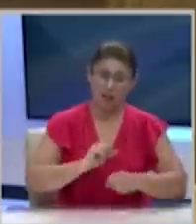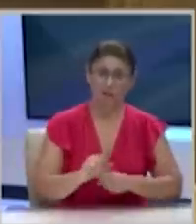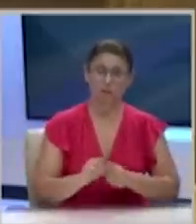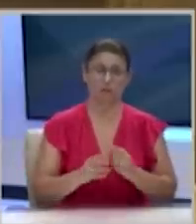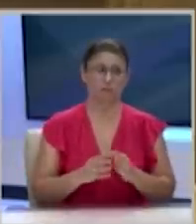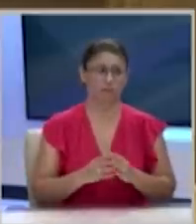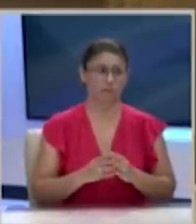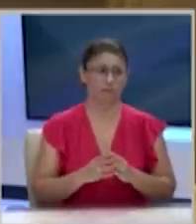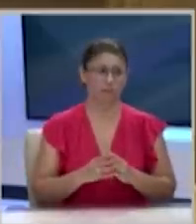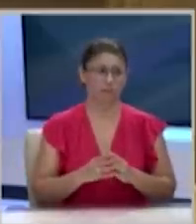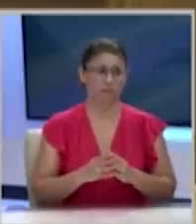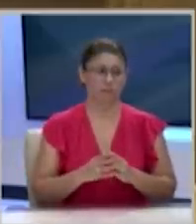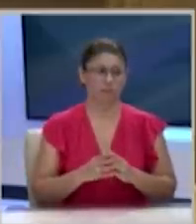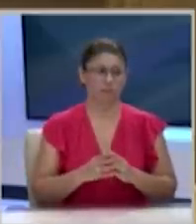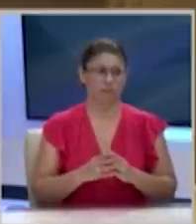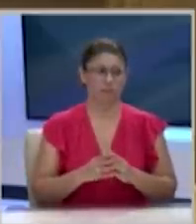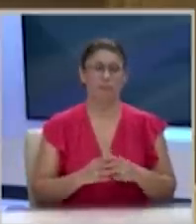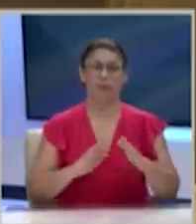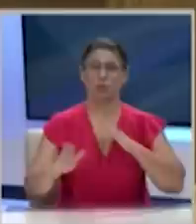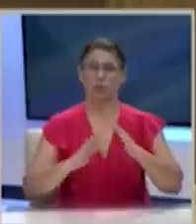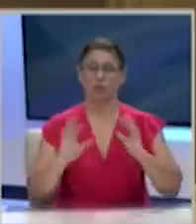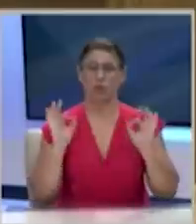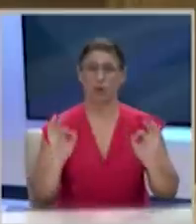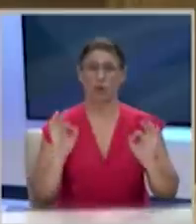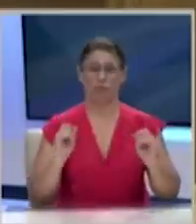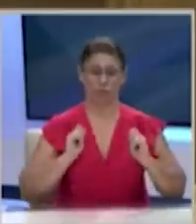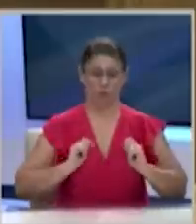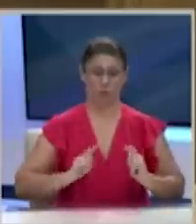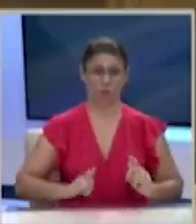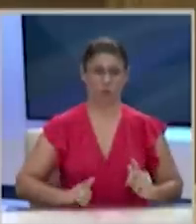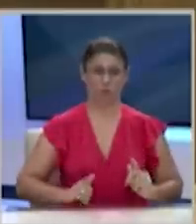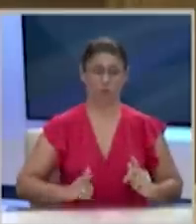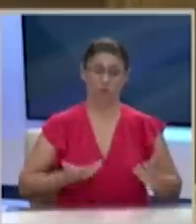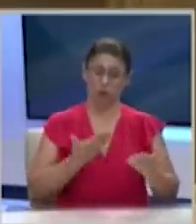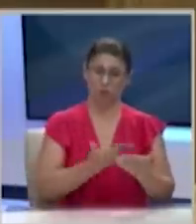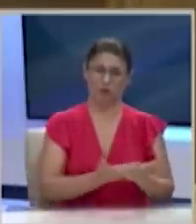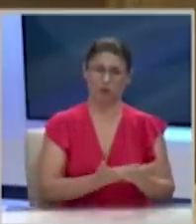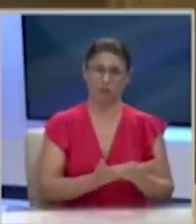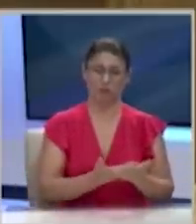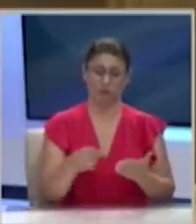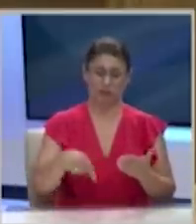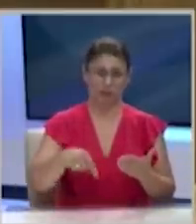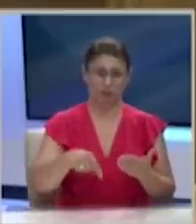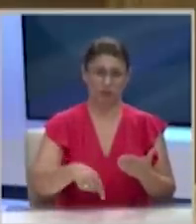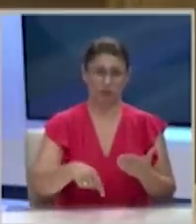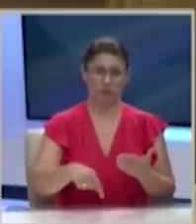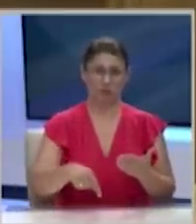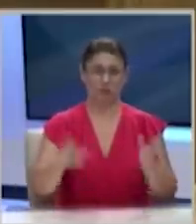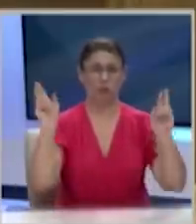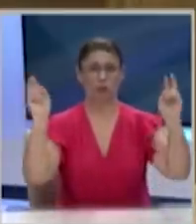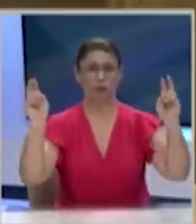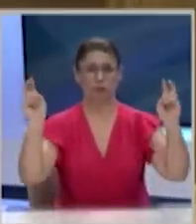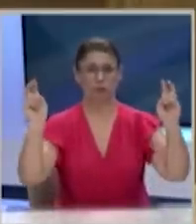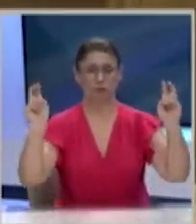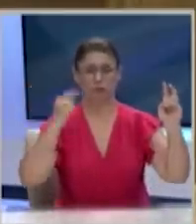αυτό να προστατευτεί ο φυσικός πλούτος κλπ. Κλπ. Με όλες αυτές τις προτάσεις. Και εδώ το σύνθημα που